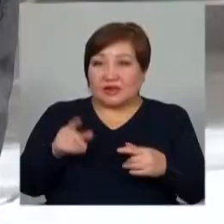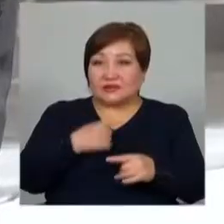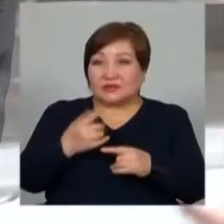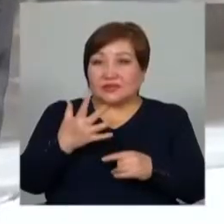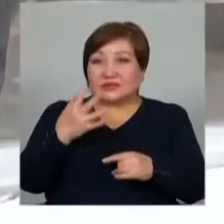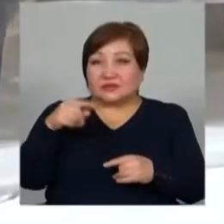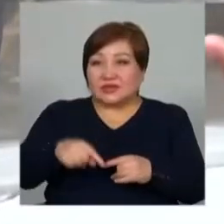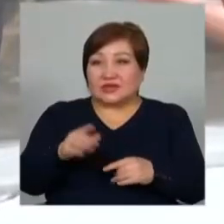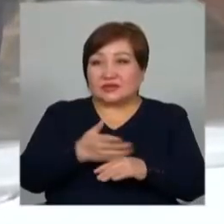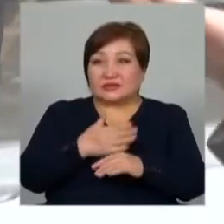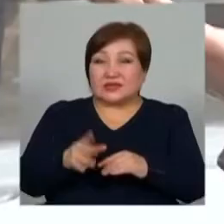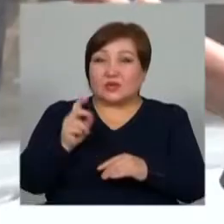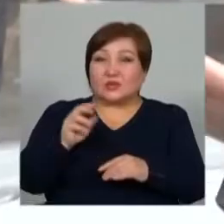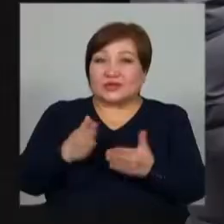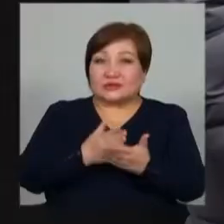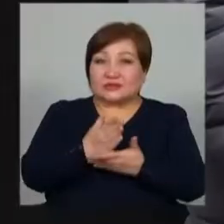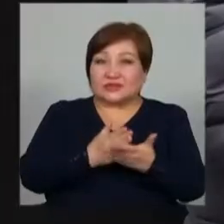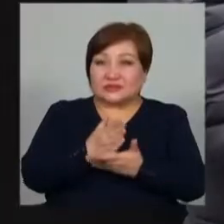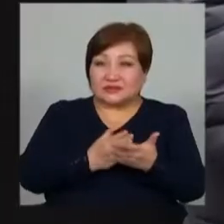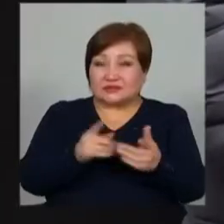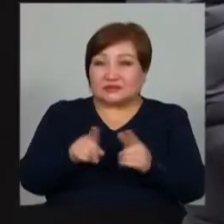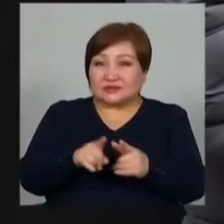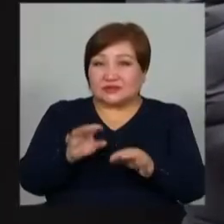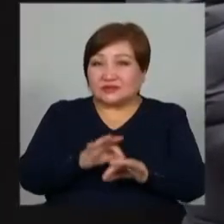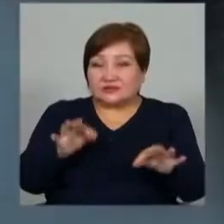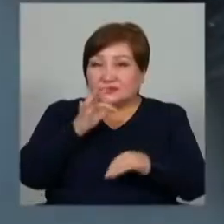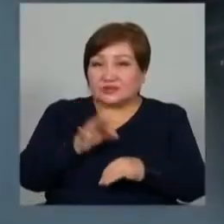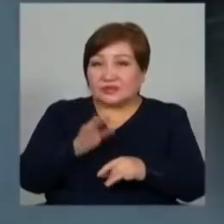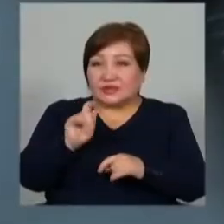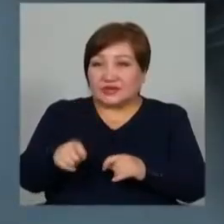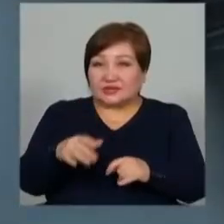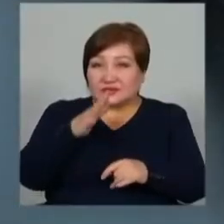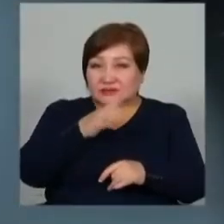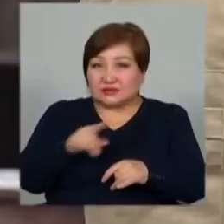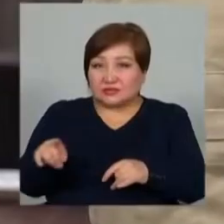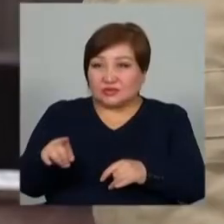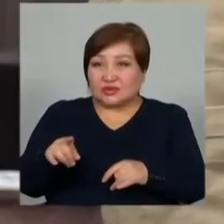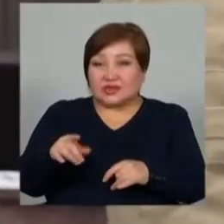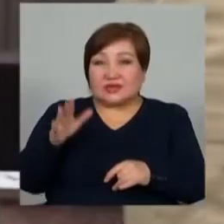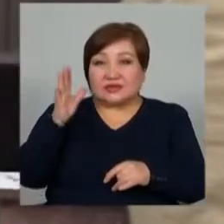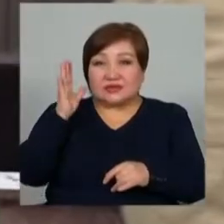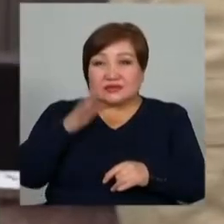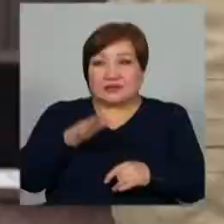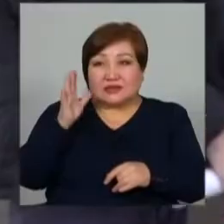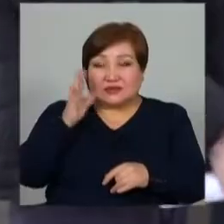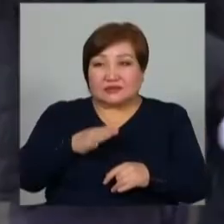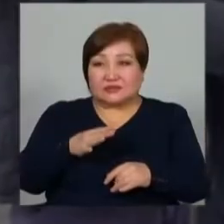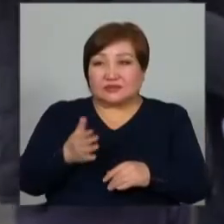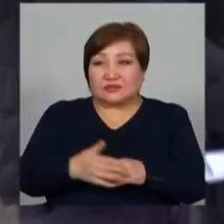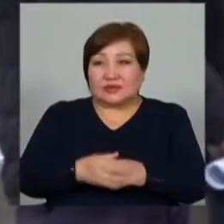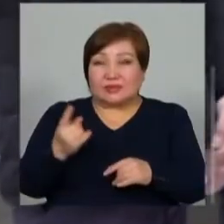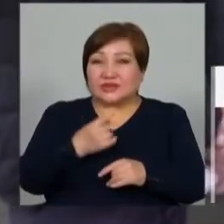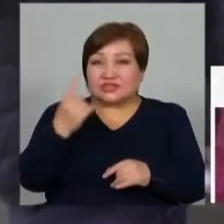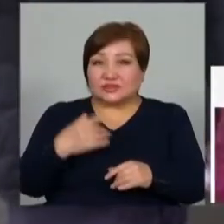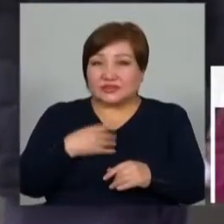ақылатын коммуналдық қызметі жөні түзу маман бермейді дейді. Берген күннің өзінде олардың аузы ащы судан құрғамайтынын айтады. Бізде